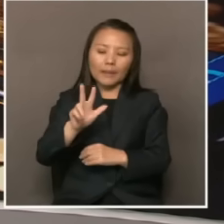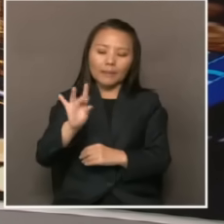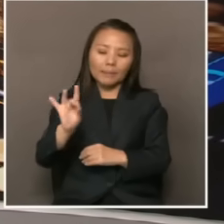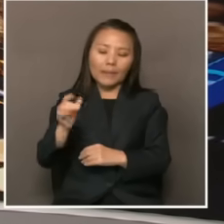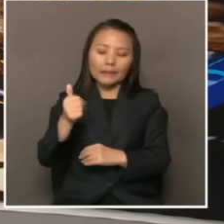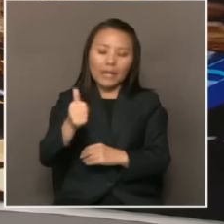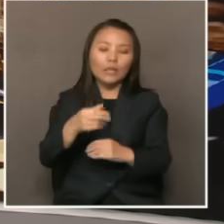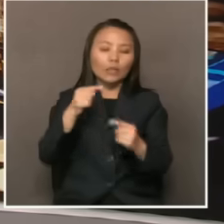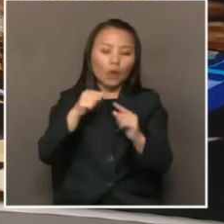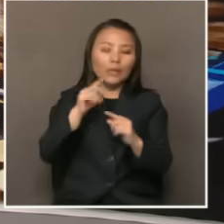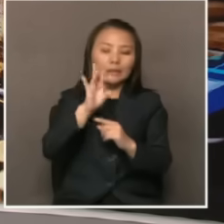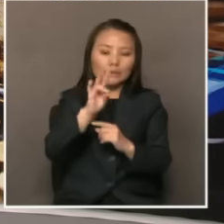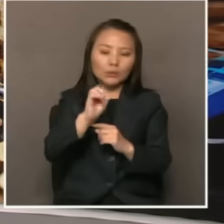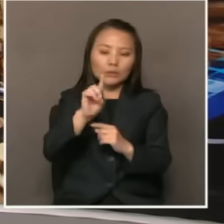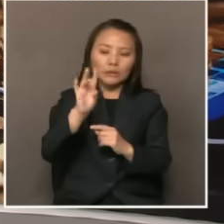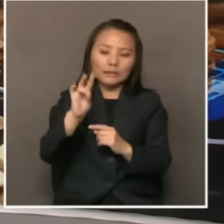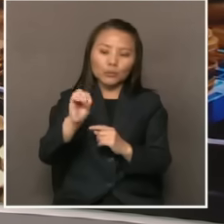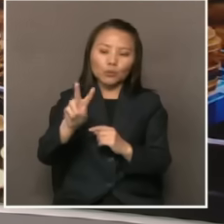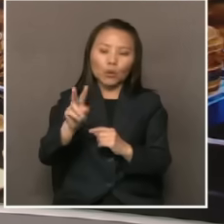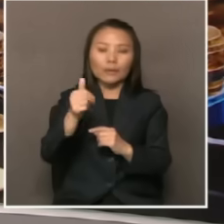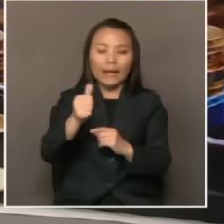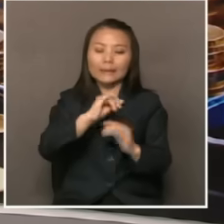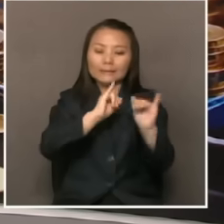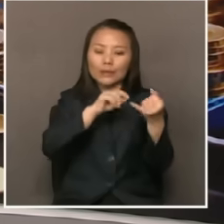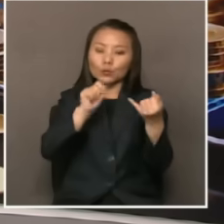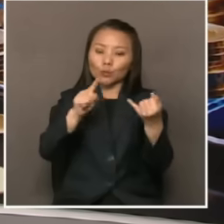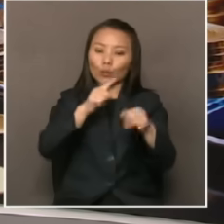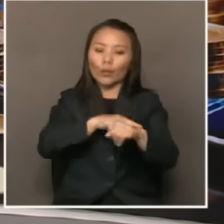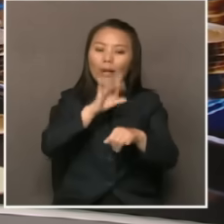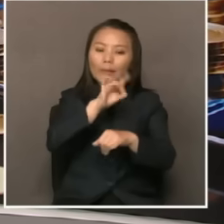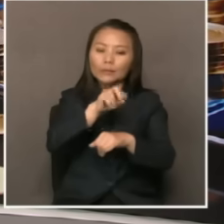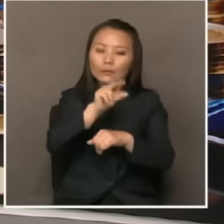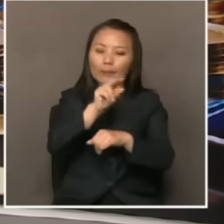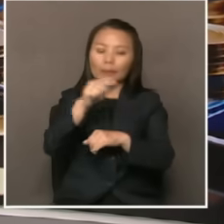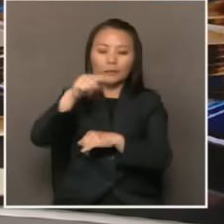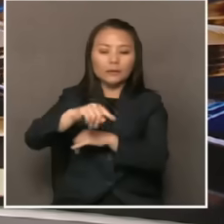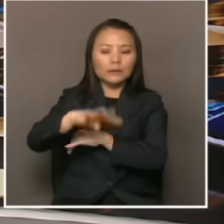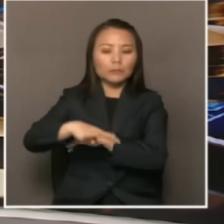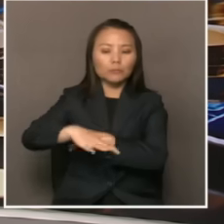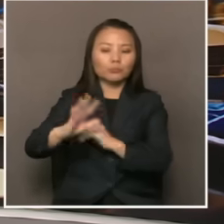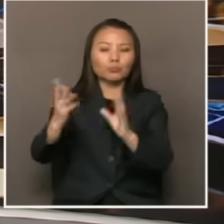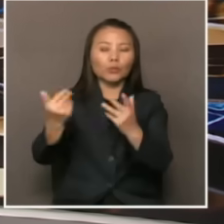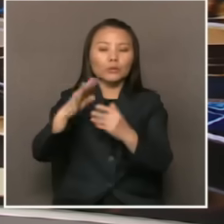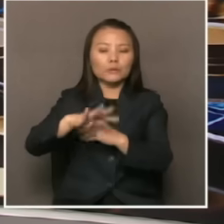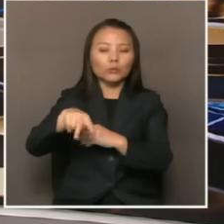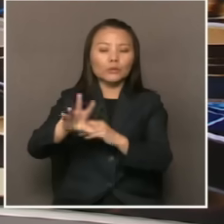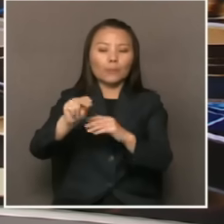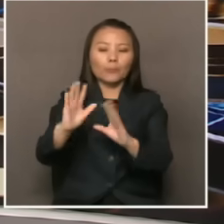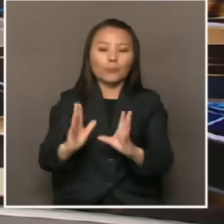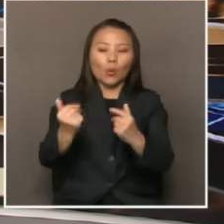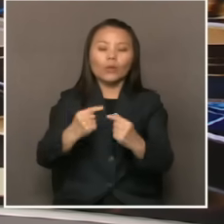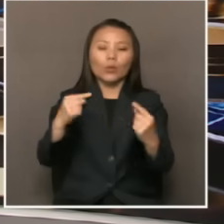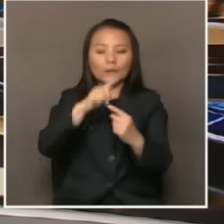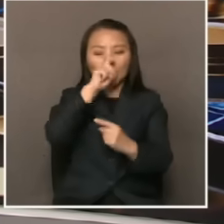คะต่อ 701702อันนี้ก็จันทร์ถึงศุกร์ 8:30นถึง16:30นยกเว้นวันหยุด